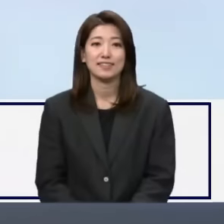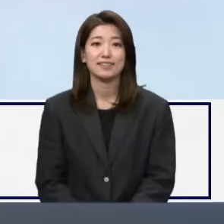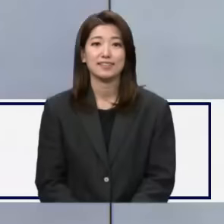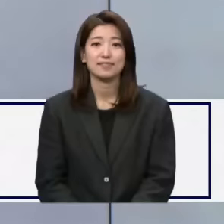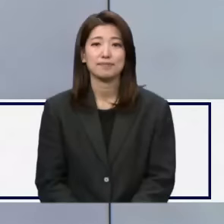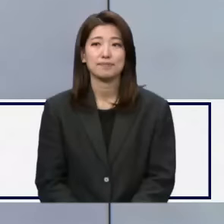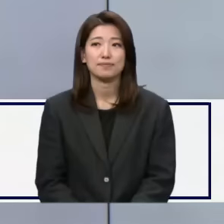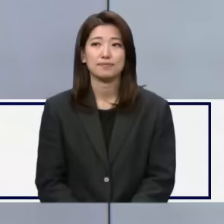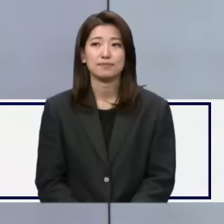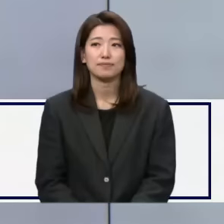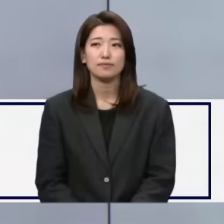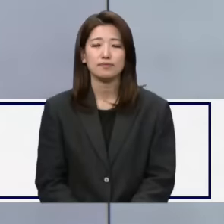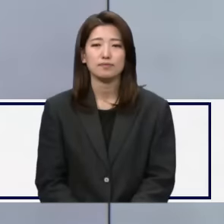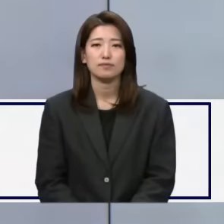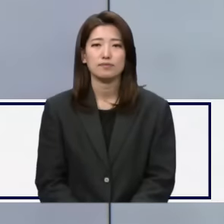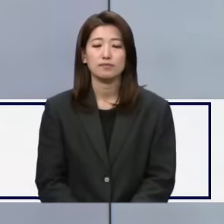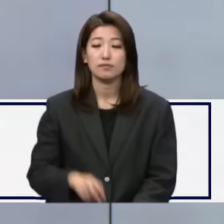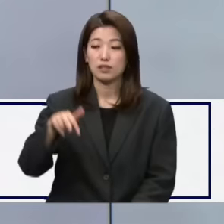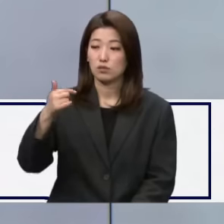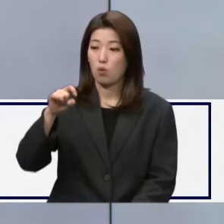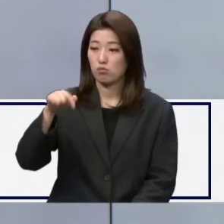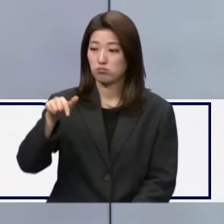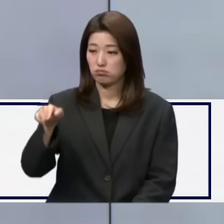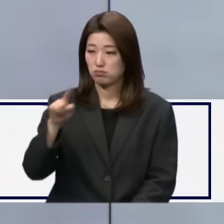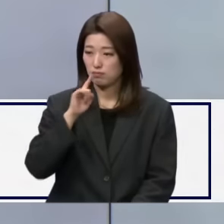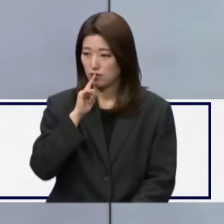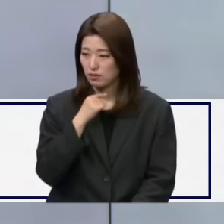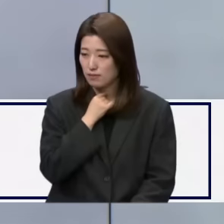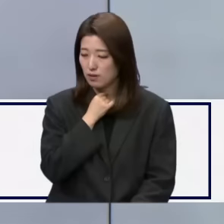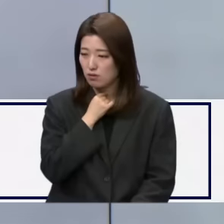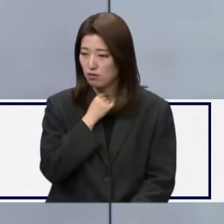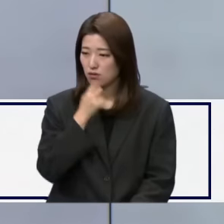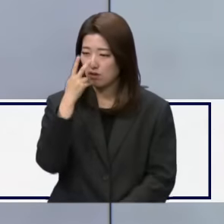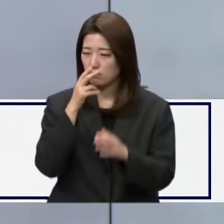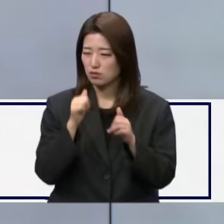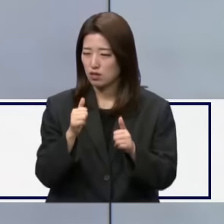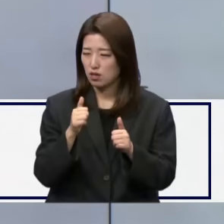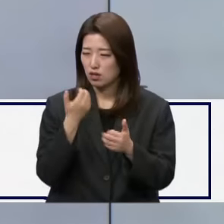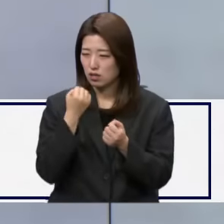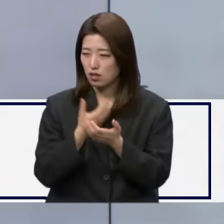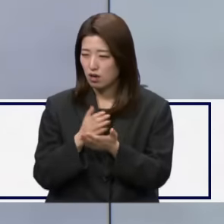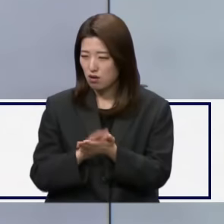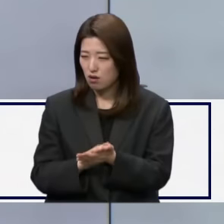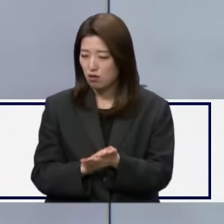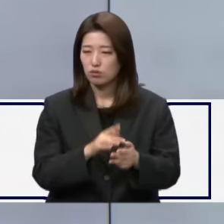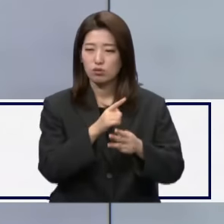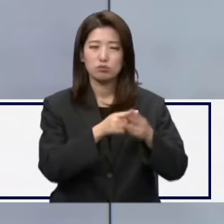혁신당 이야기하는 검찰개혁 뭐 그리고 또이 윤성열 정권의 오만과 독선이 심판에 대해서 저도 뭐 동의를 하는